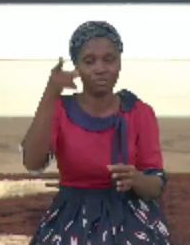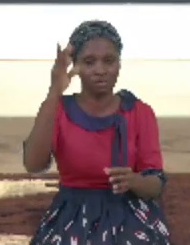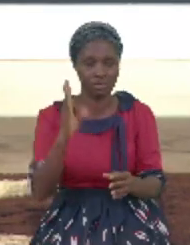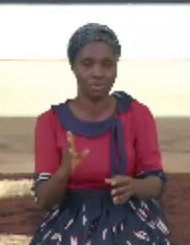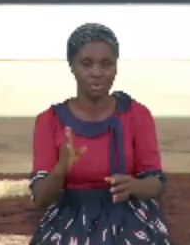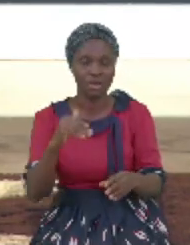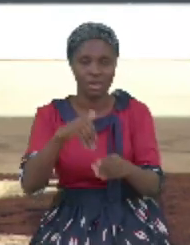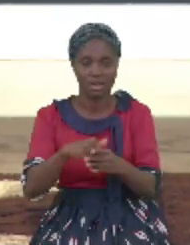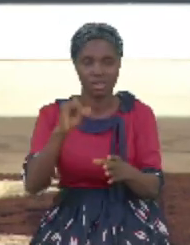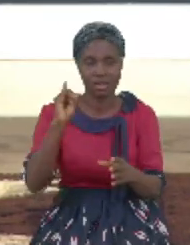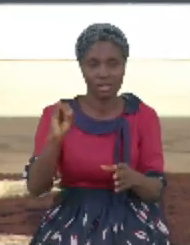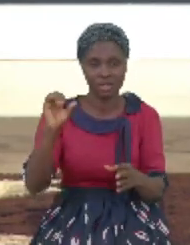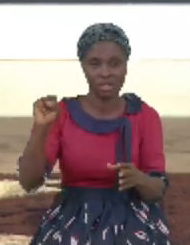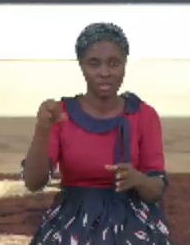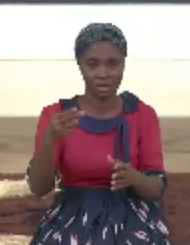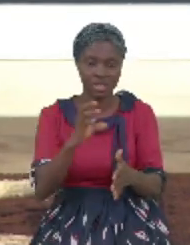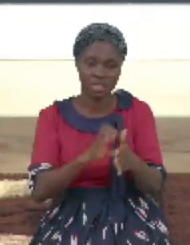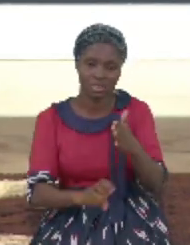Et voyons,